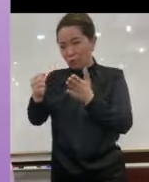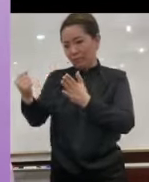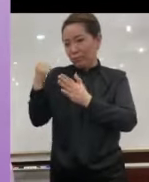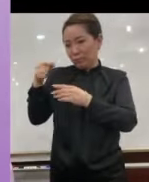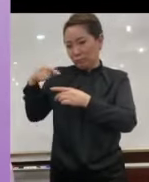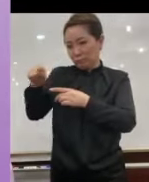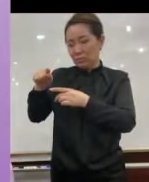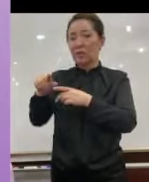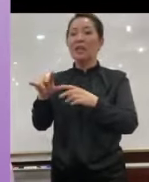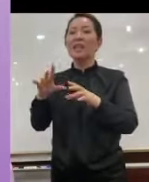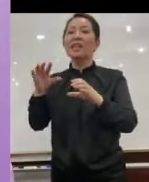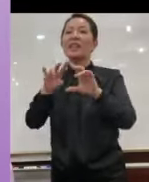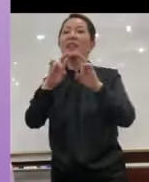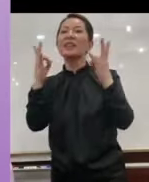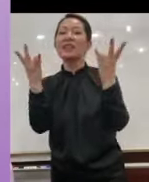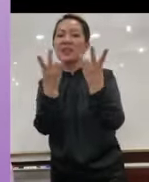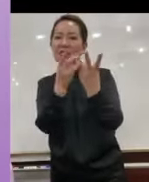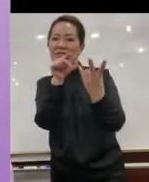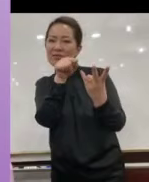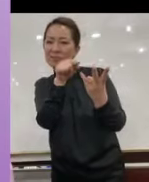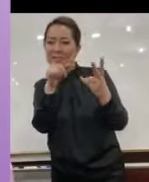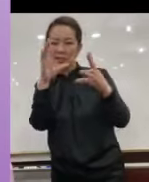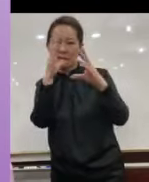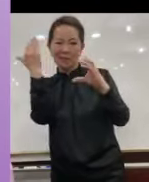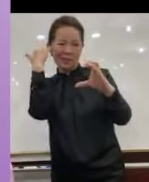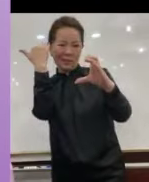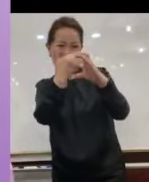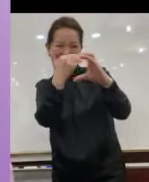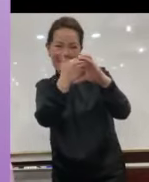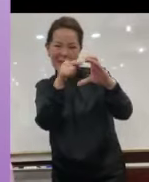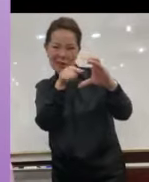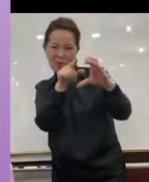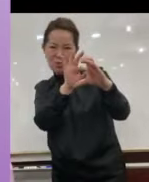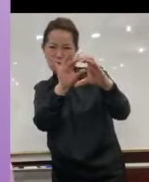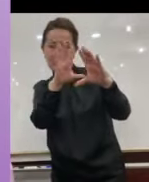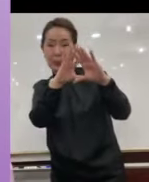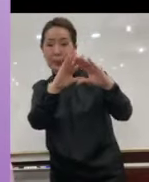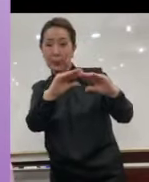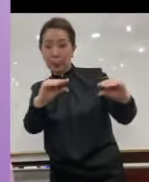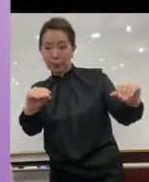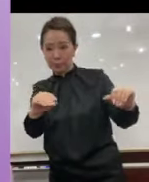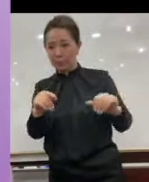энэ нийгмийн саад бэрхшээлийг арилгах гэсэн энэ үзэл баримтлал байна.